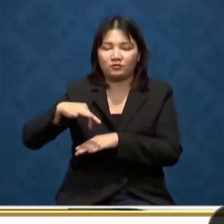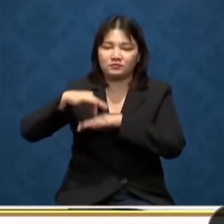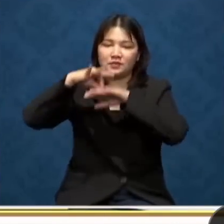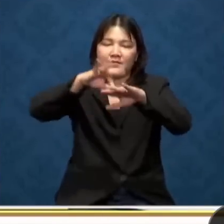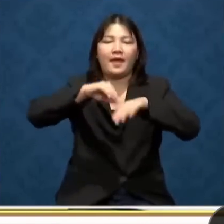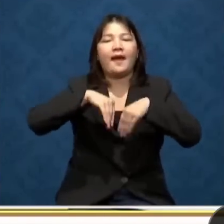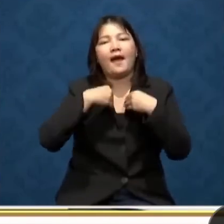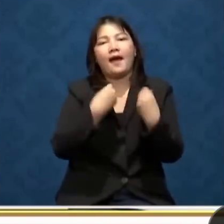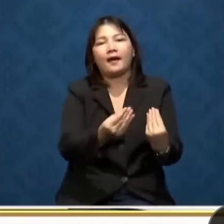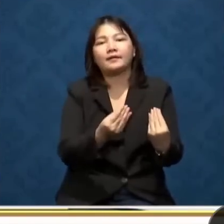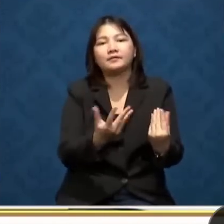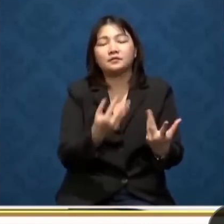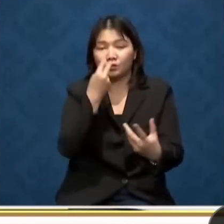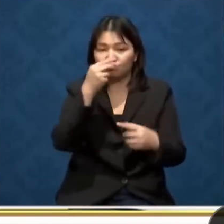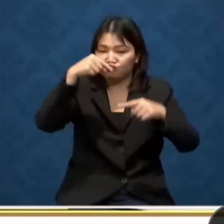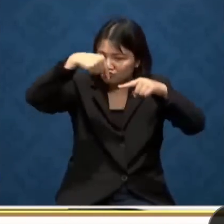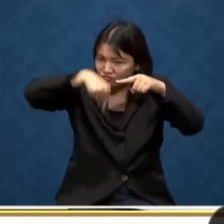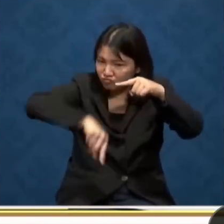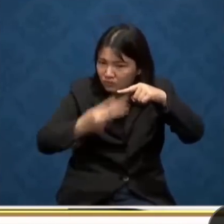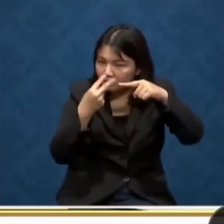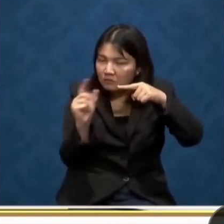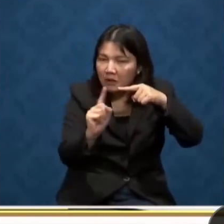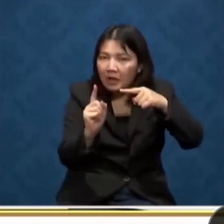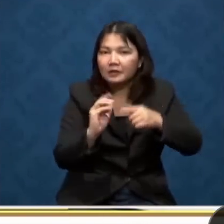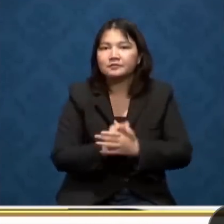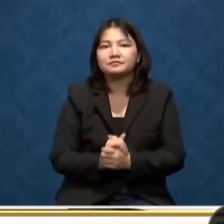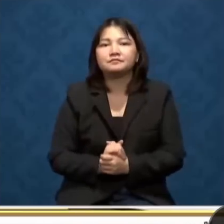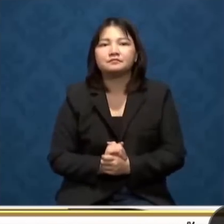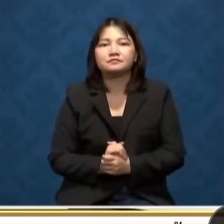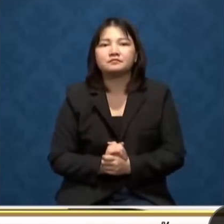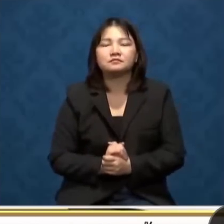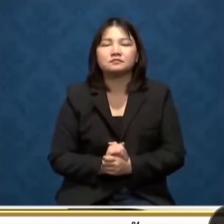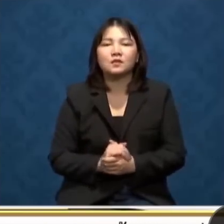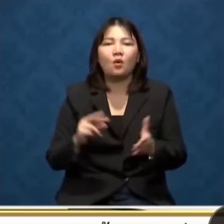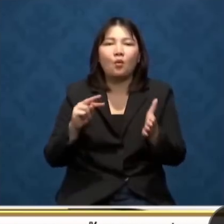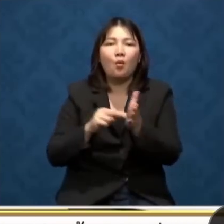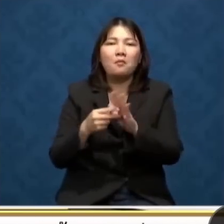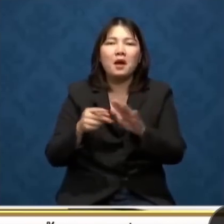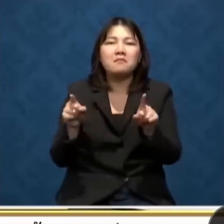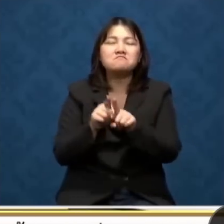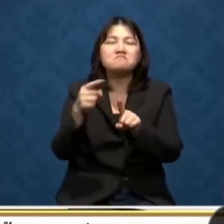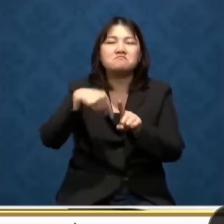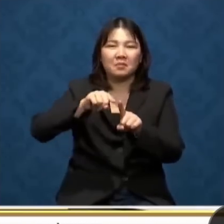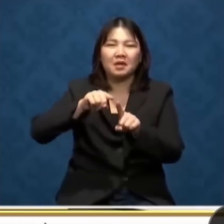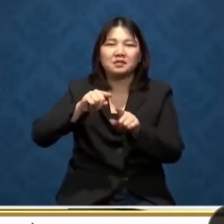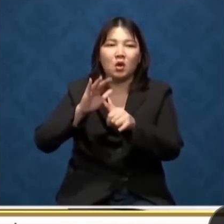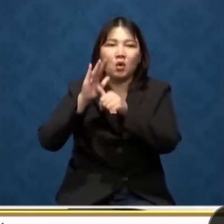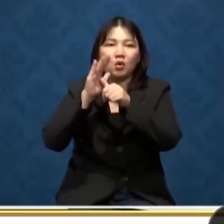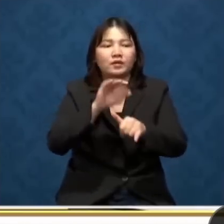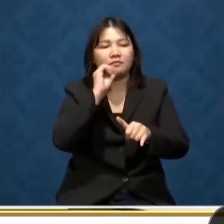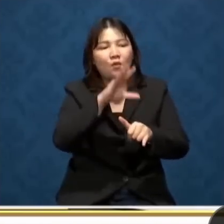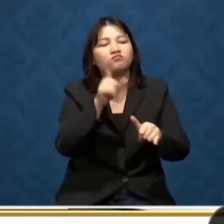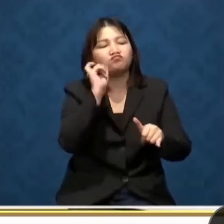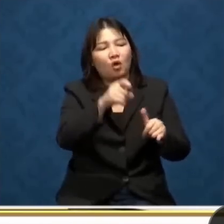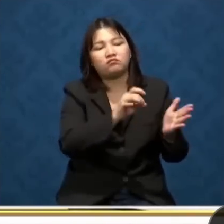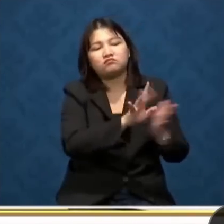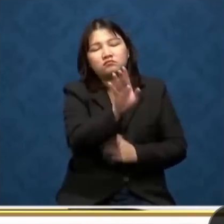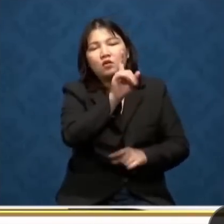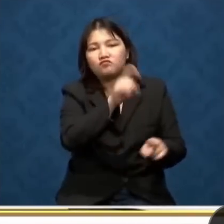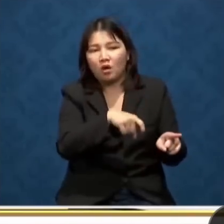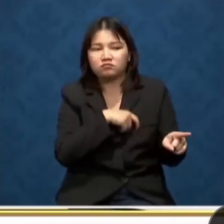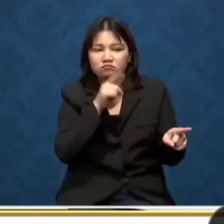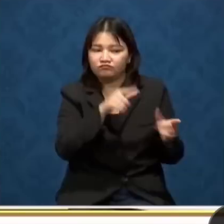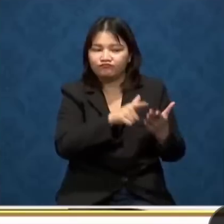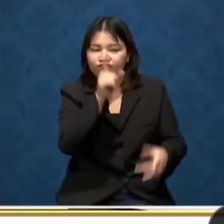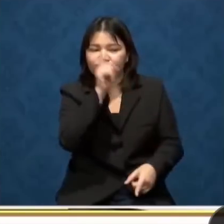สัคมก็จะทรานะครับมีการกดดันให้บอดบางคนลาออก พอลา